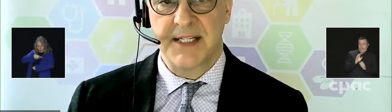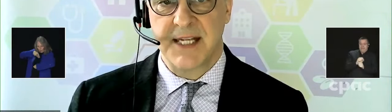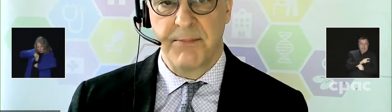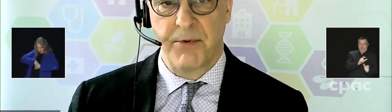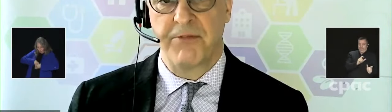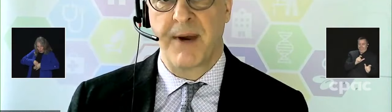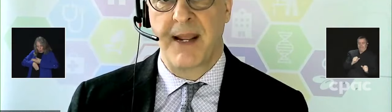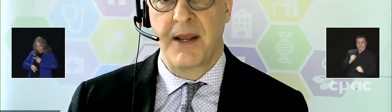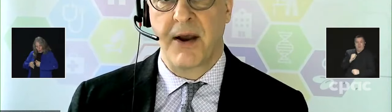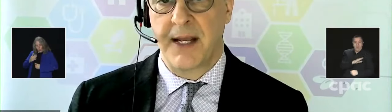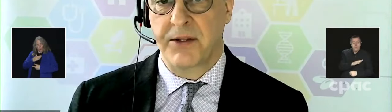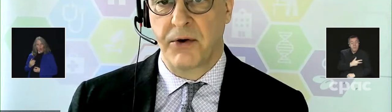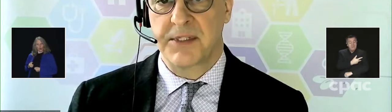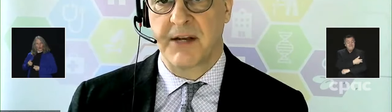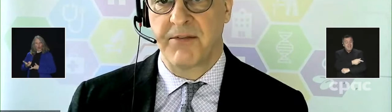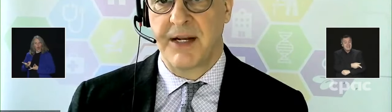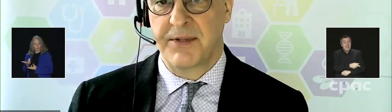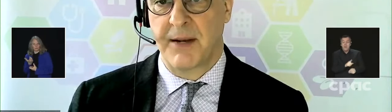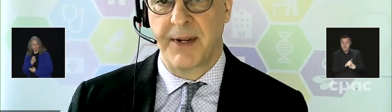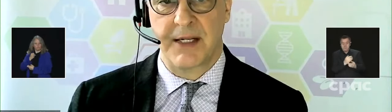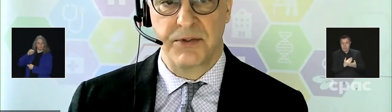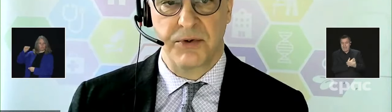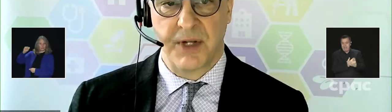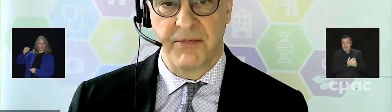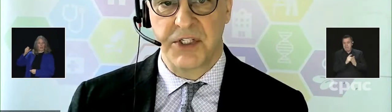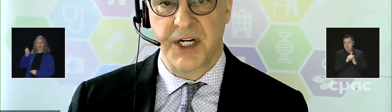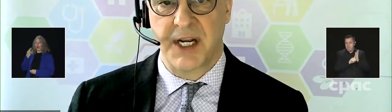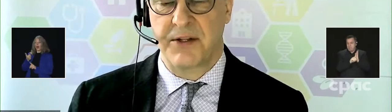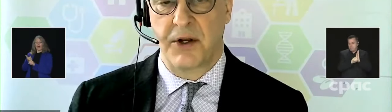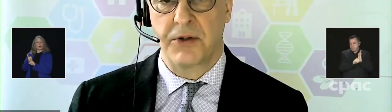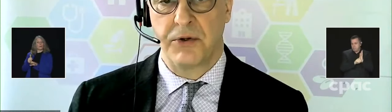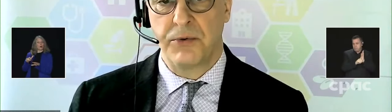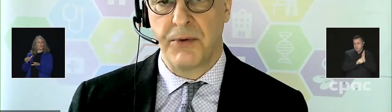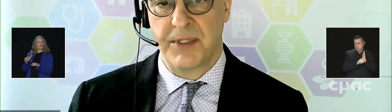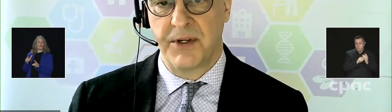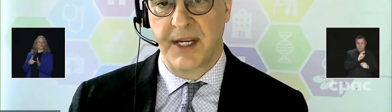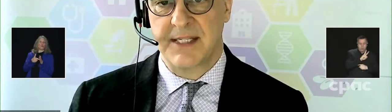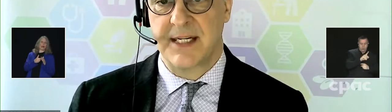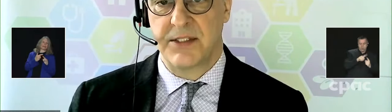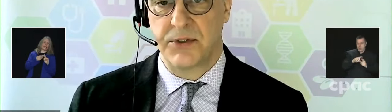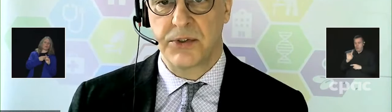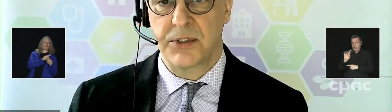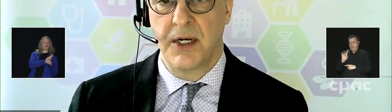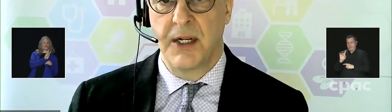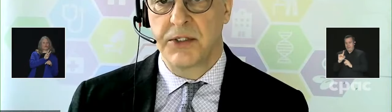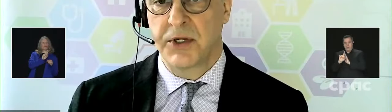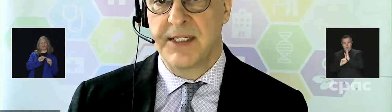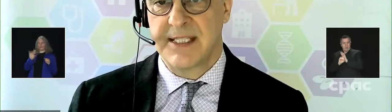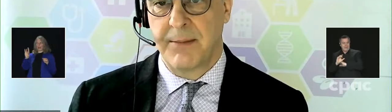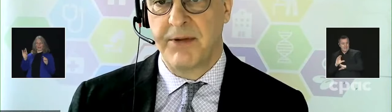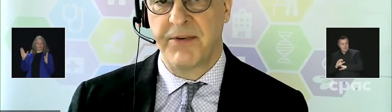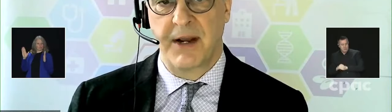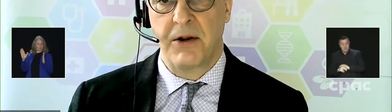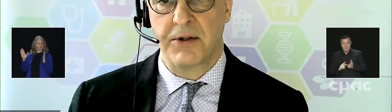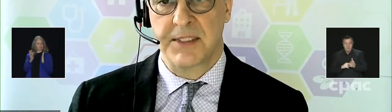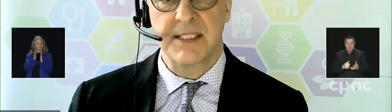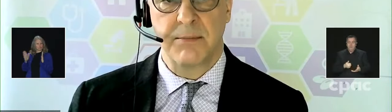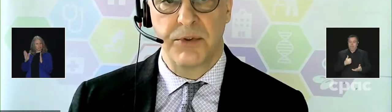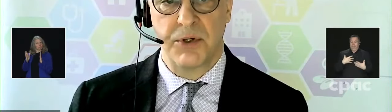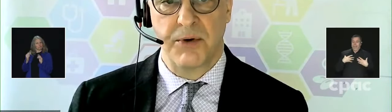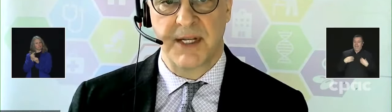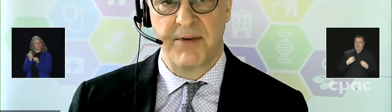Ces vaccins peuvent par ailleurs être conservés à une température de réfrigérateur de 2 à 8 degrés Celsius, ce qui simplifiera